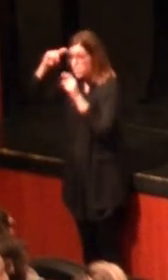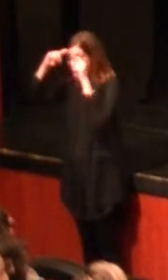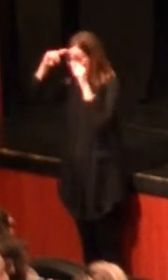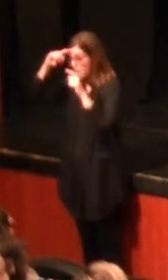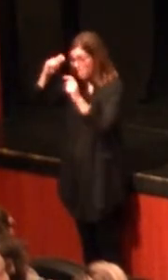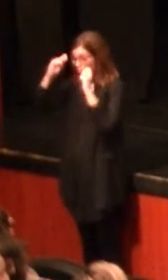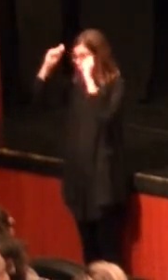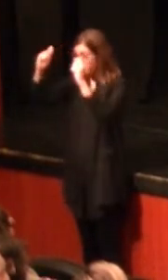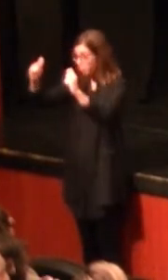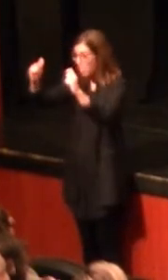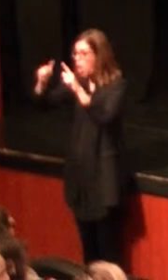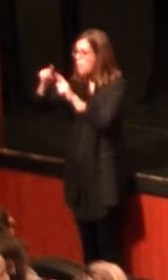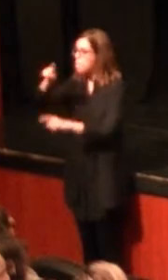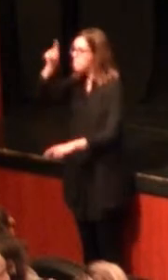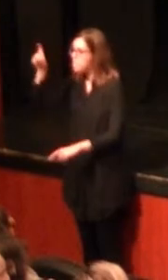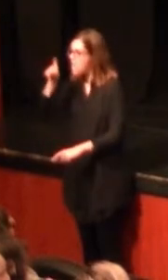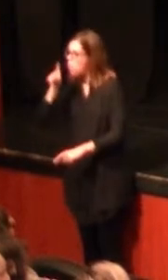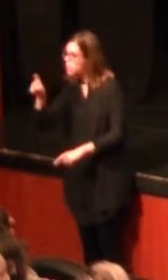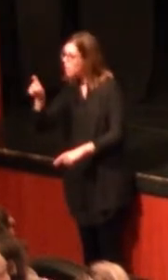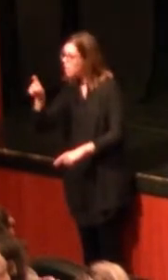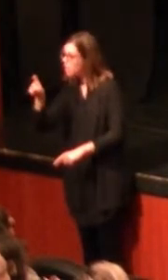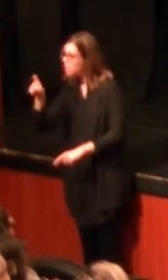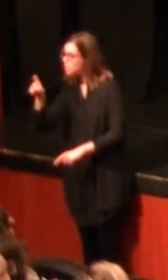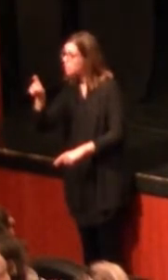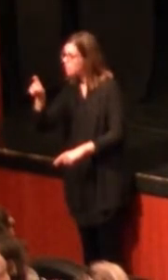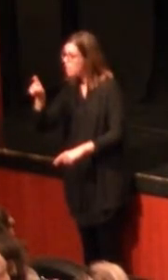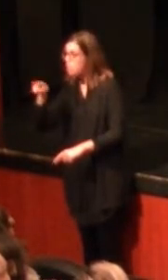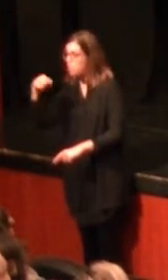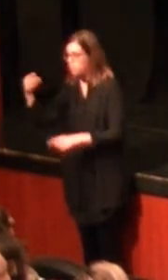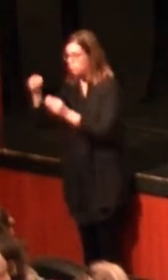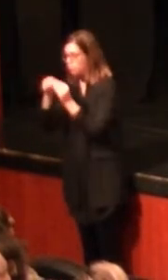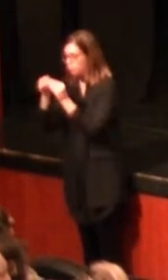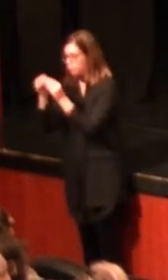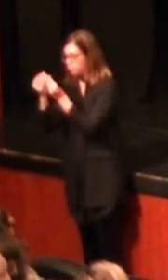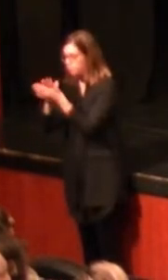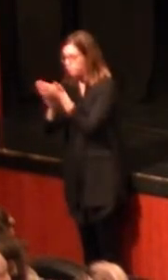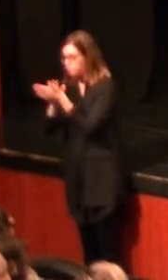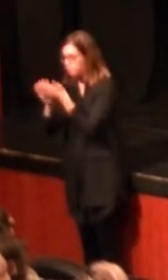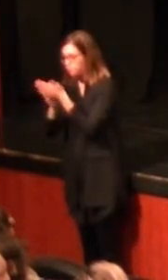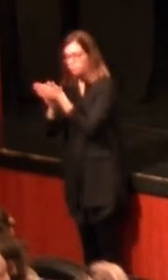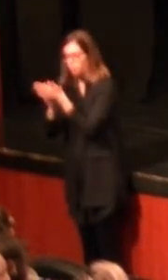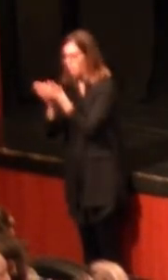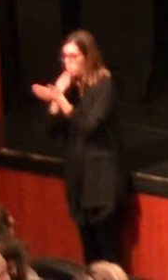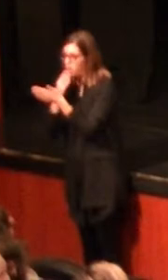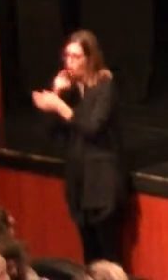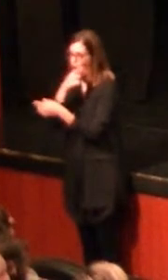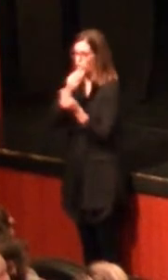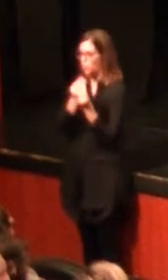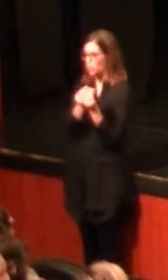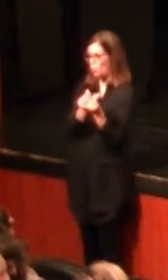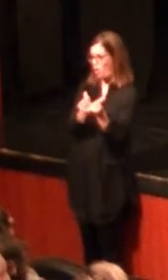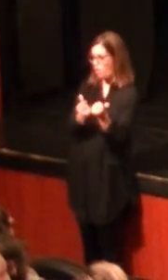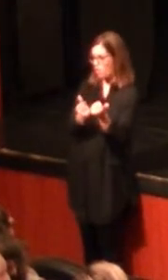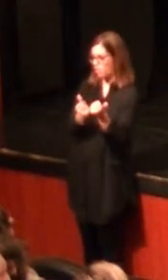Perquè era una versió més suau del que jo pensava realment que tenia que ser el títol de la jornada, que és si